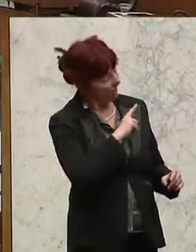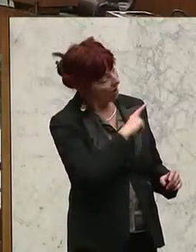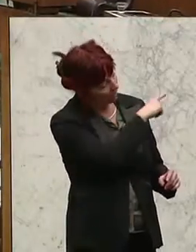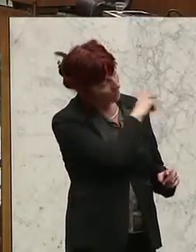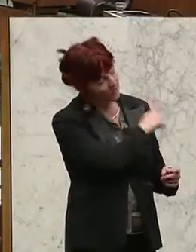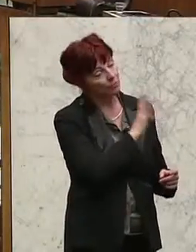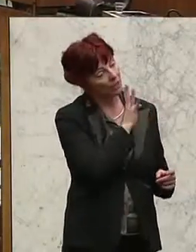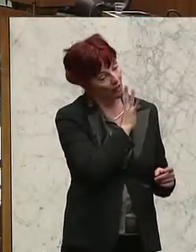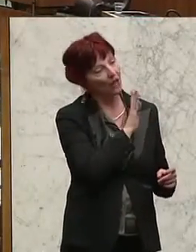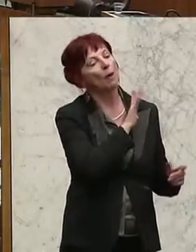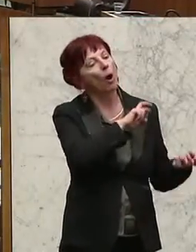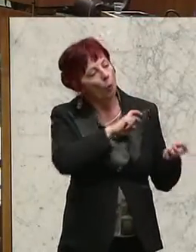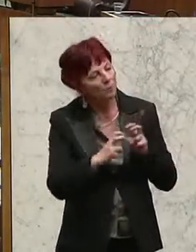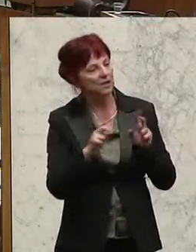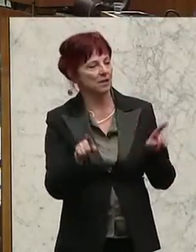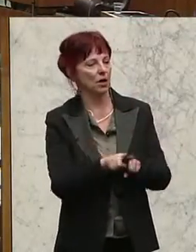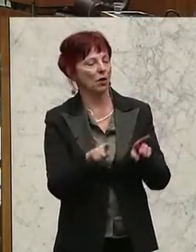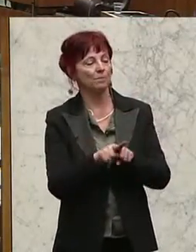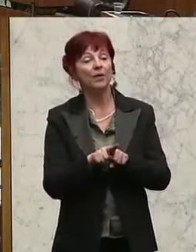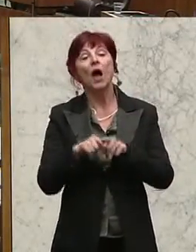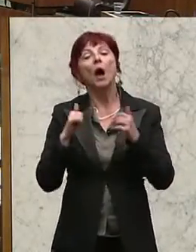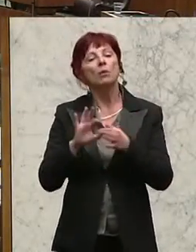zur Straße in Europa und in